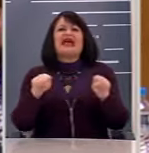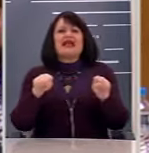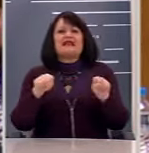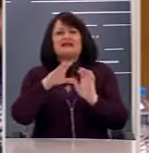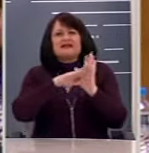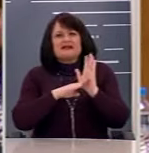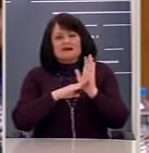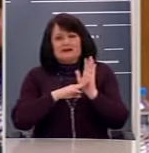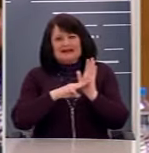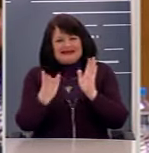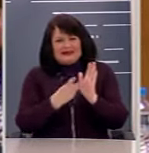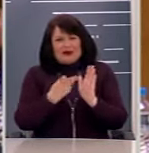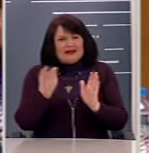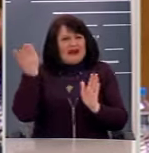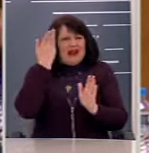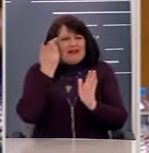τιμή από ό,τι τα αγόραζε